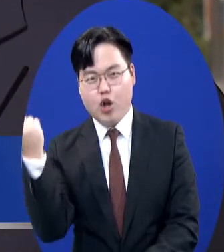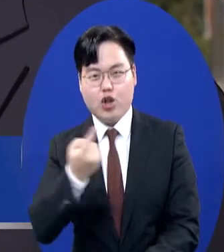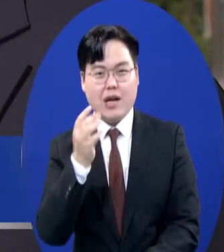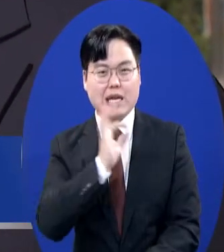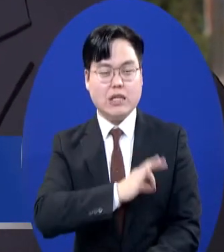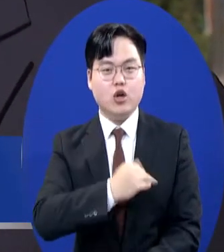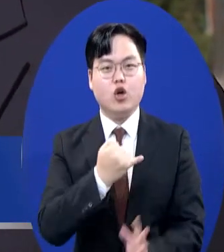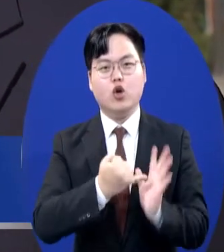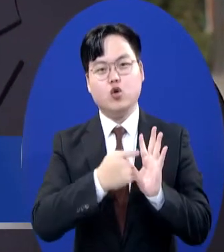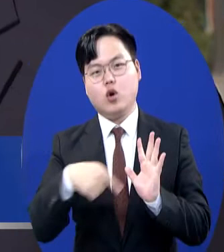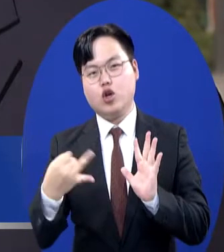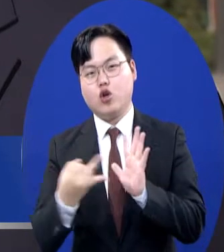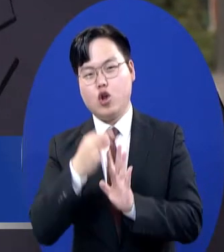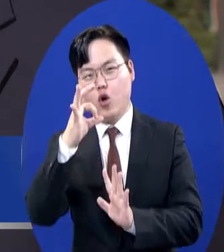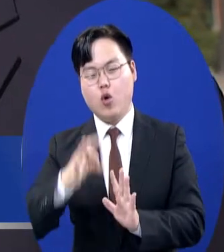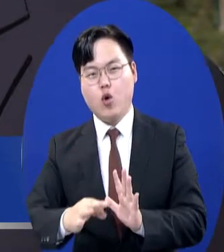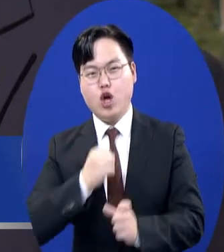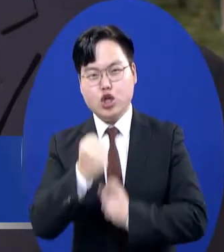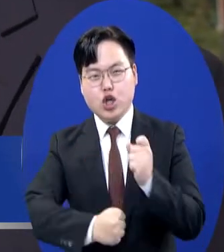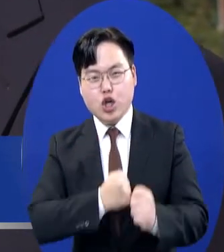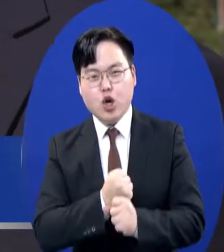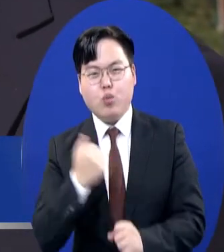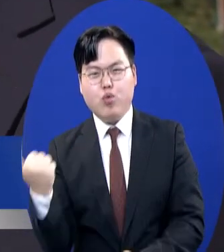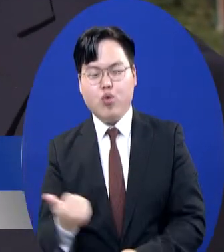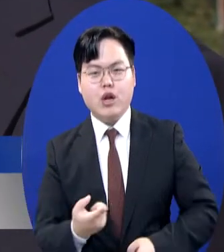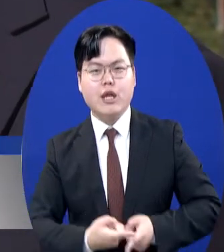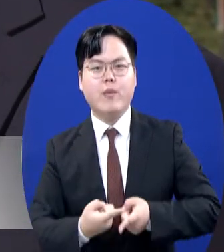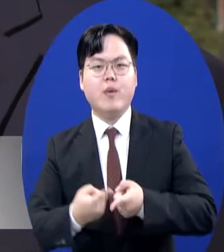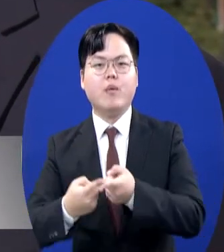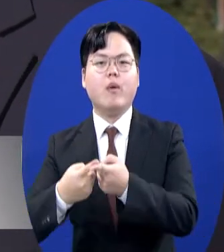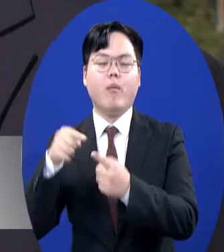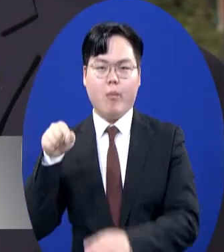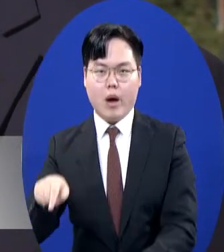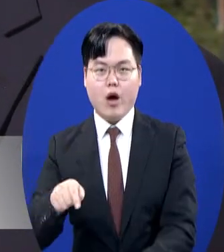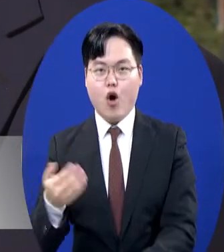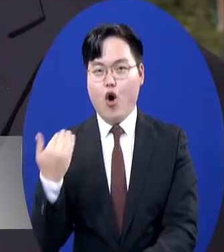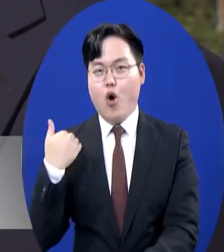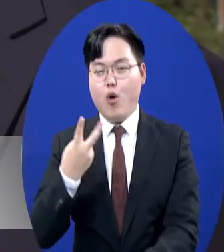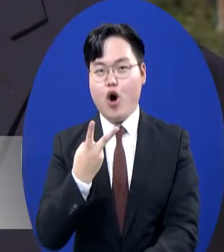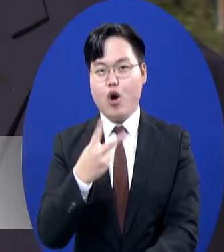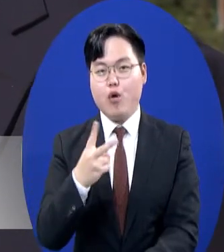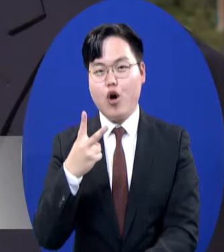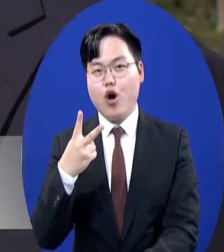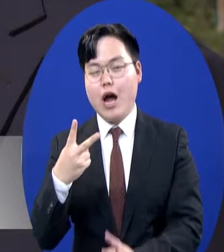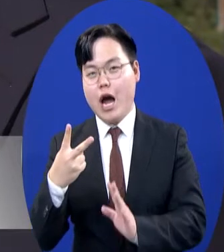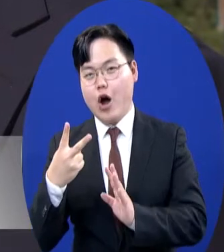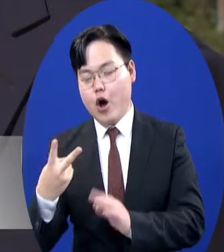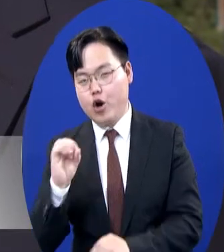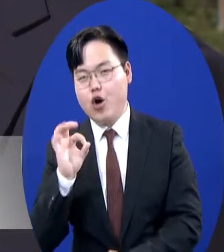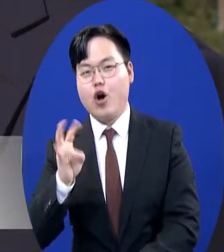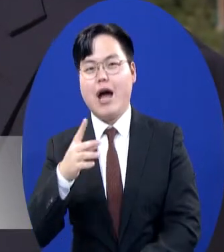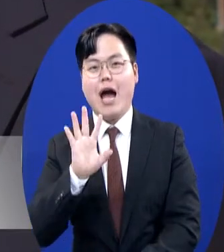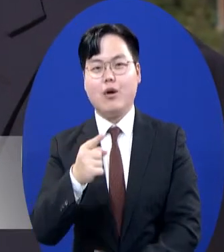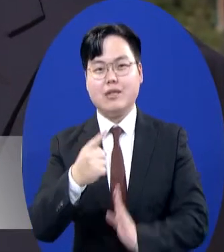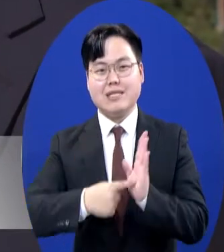яг 6-7% өсөж байгаа. За өнгөрсөн оны 12 сарын 1-ээс цахилгаан дулааны